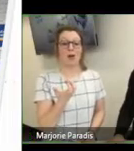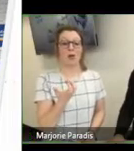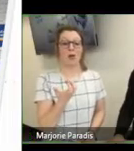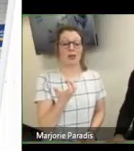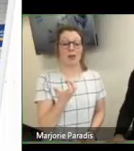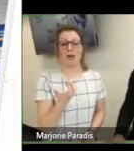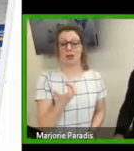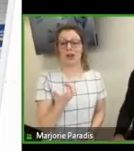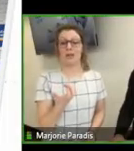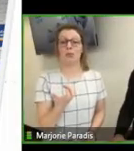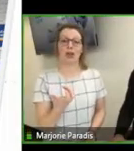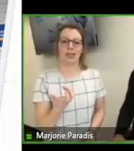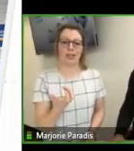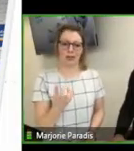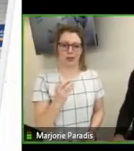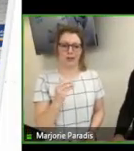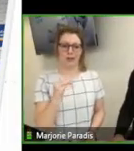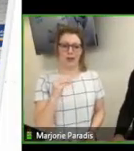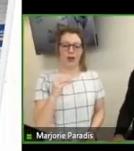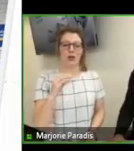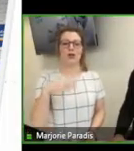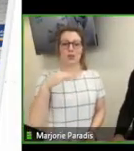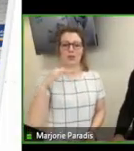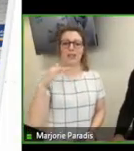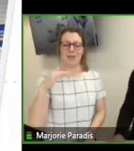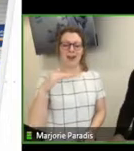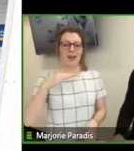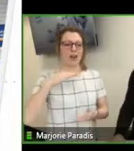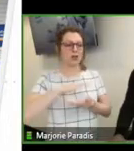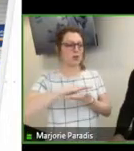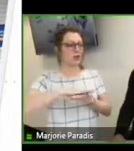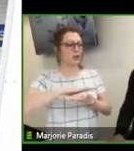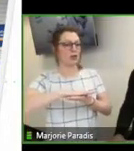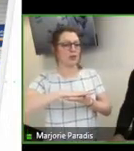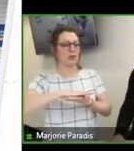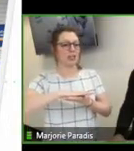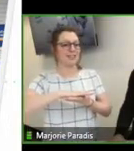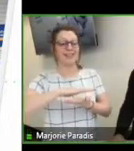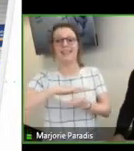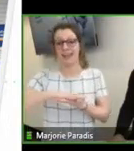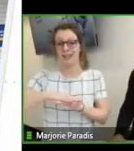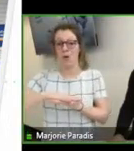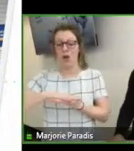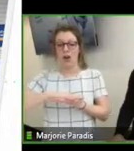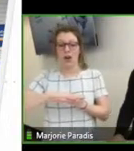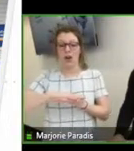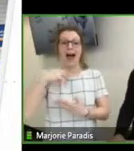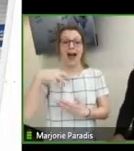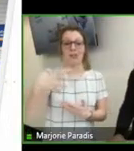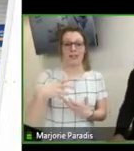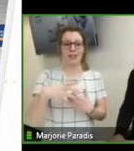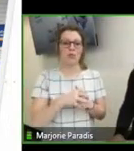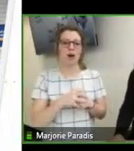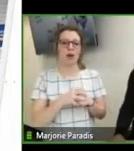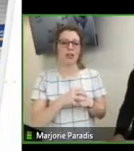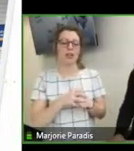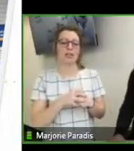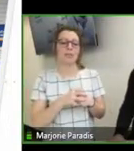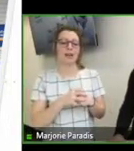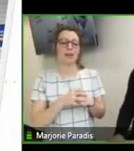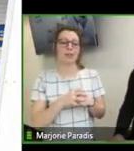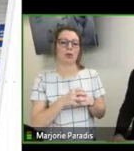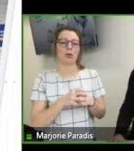mais on en parle souvent en termes de recettes. Donc, ça va être une suite finalement, une suite d'indications à appliquer, ou encore